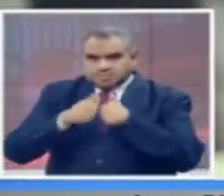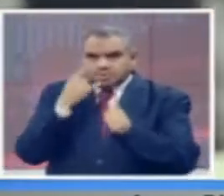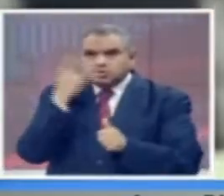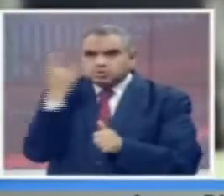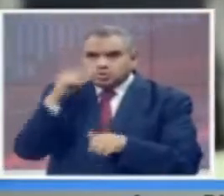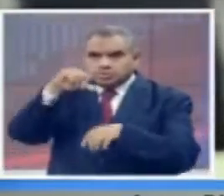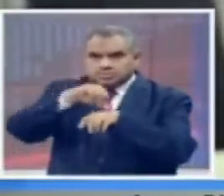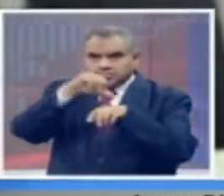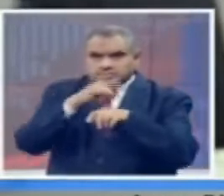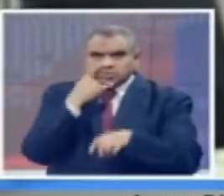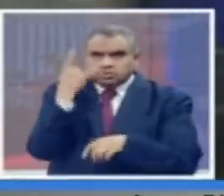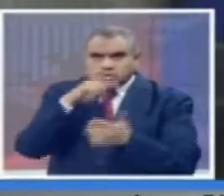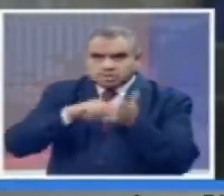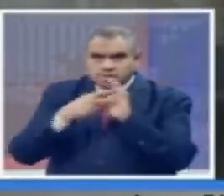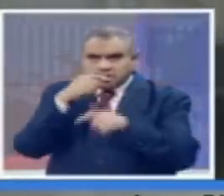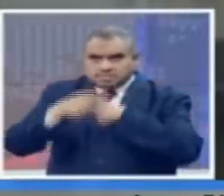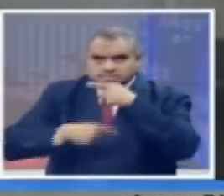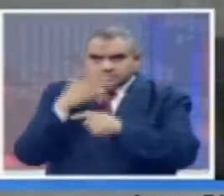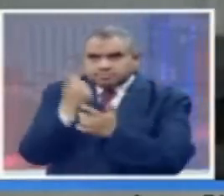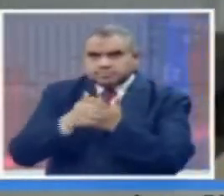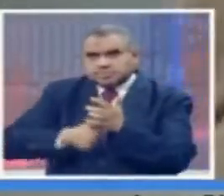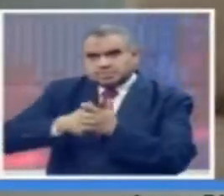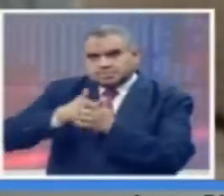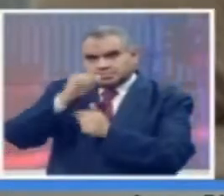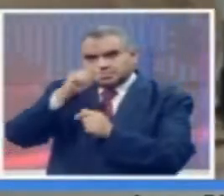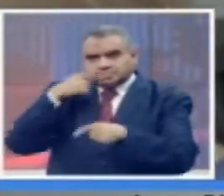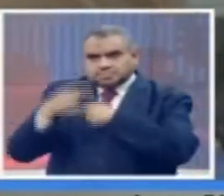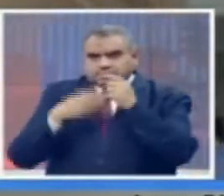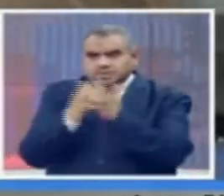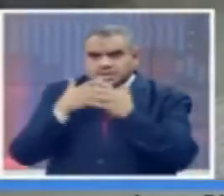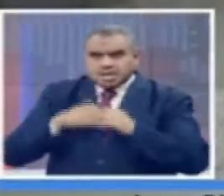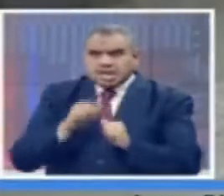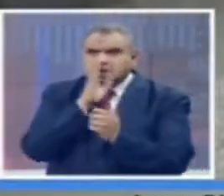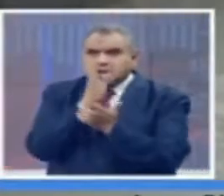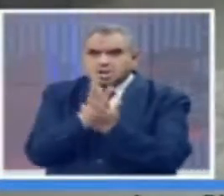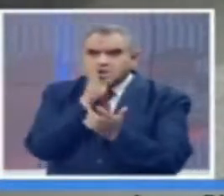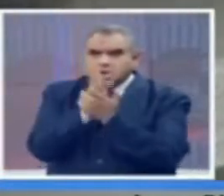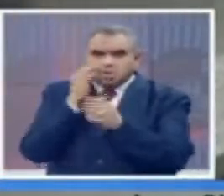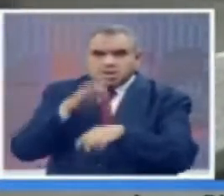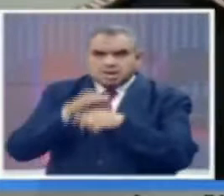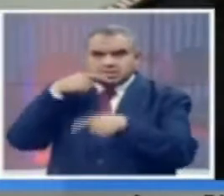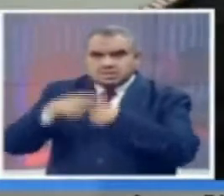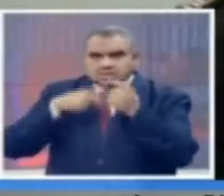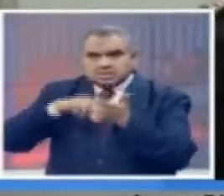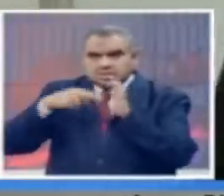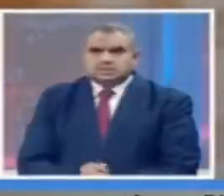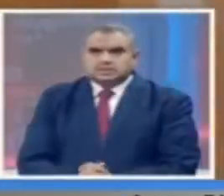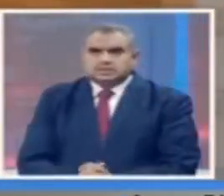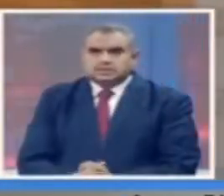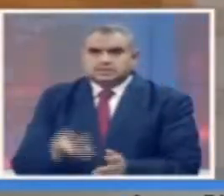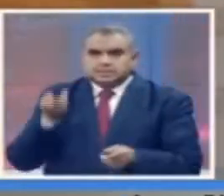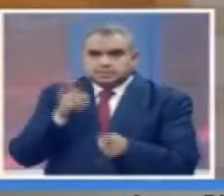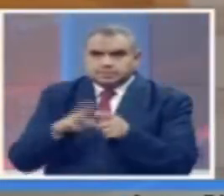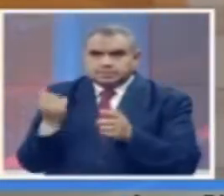والمراكز والنقاط الشرطية وبما يتفق مع مبادئ حقوق الإنسان مع سرعة التعامل مع كافة البلاغات.